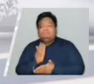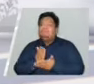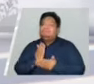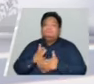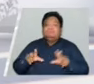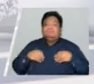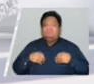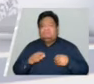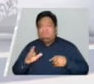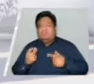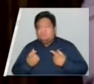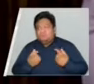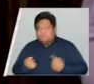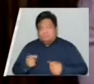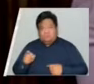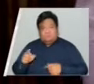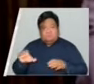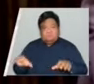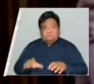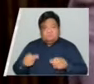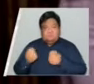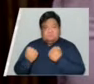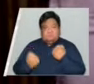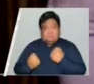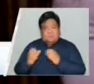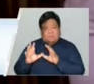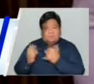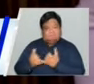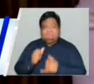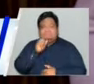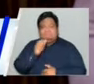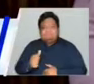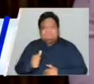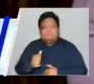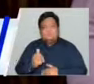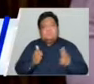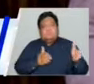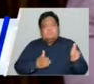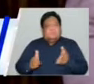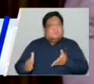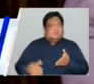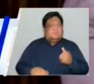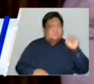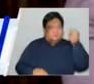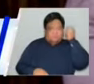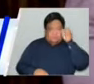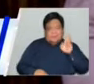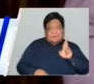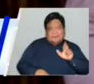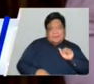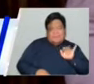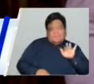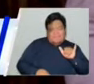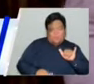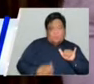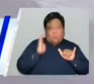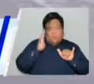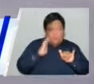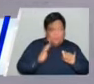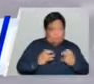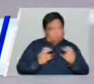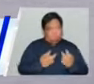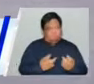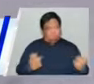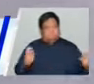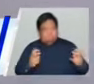Orient Pacific Corporation. Balak magpatawag ng pagdinig tungkol sa issue si Senator Raffy Tulfo, chairman ng Senate Committee on Public Services.